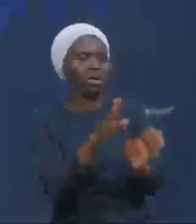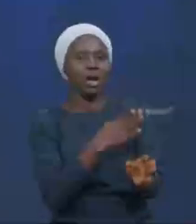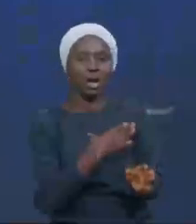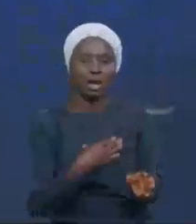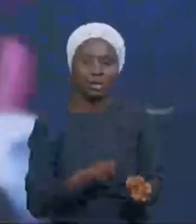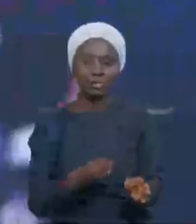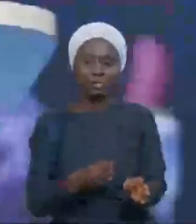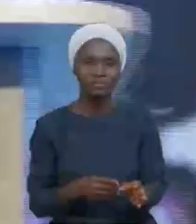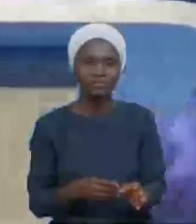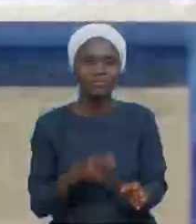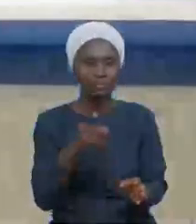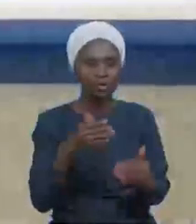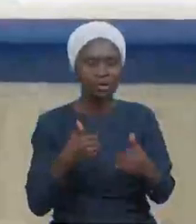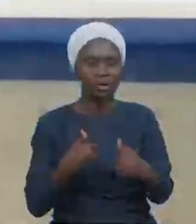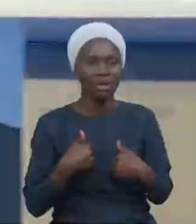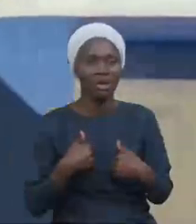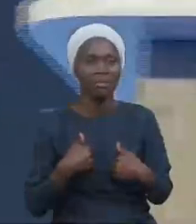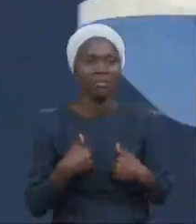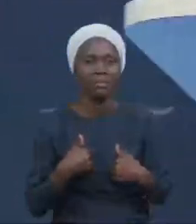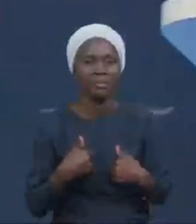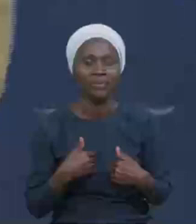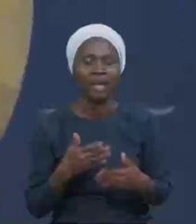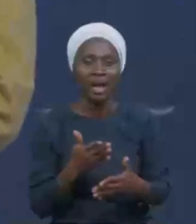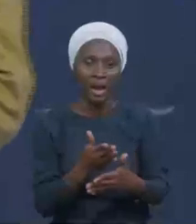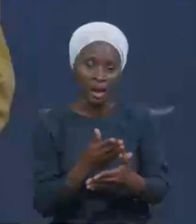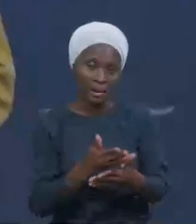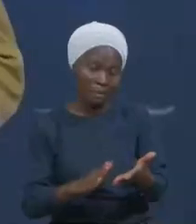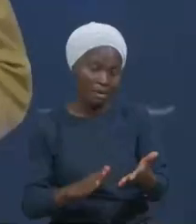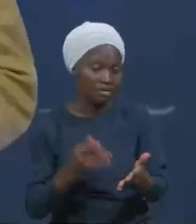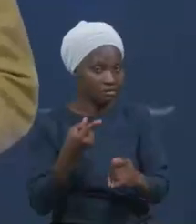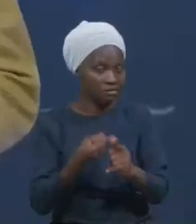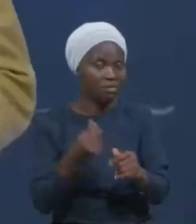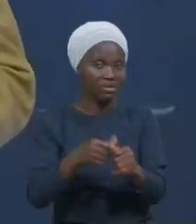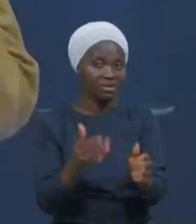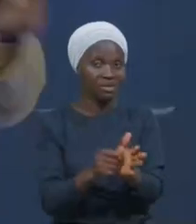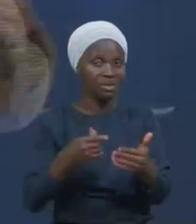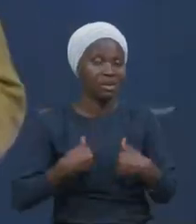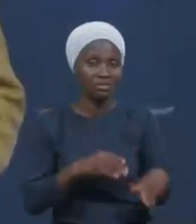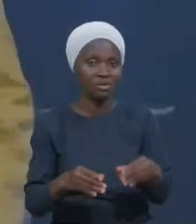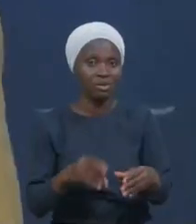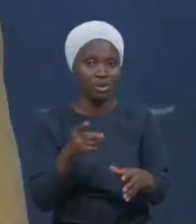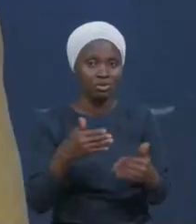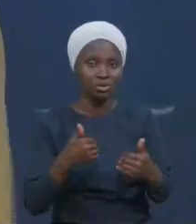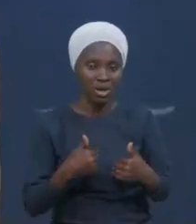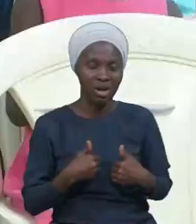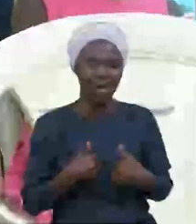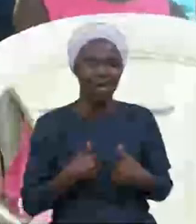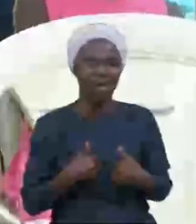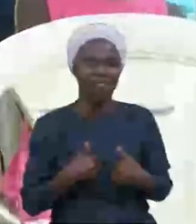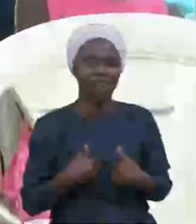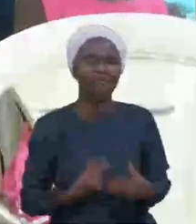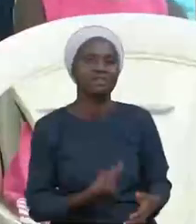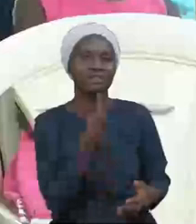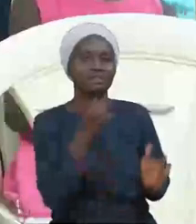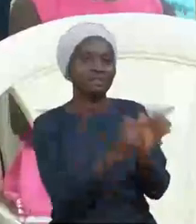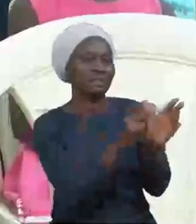En dehors même de tout ce que tu as fait par le passé, tu as ajouté, Dieu a ajouté du sel même à